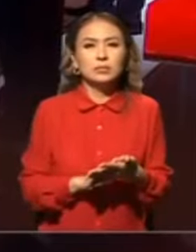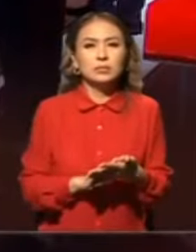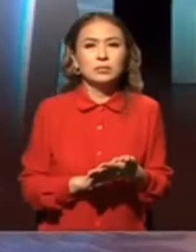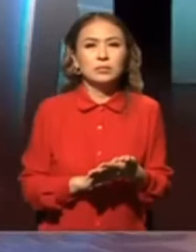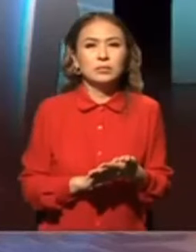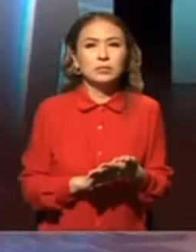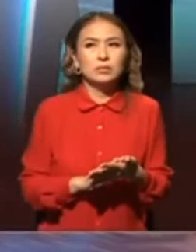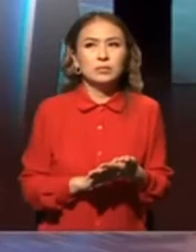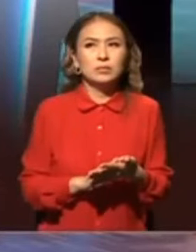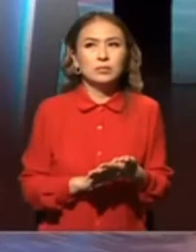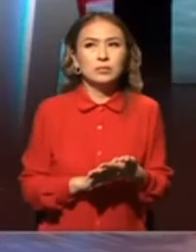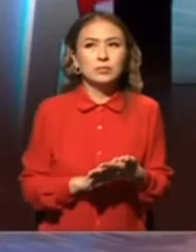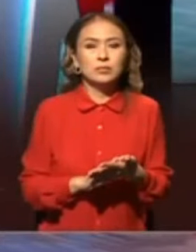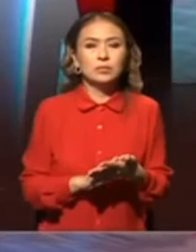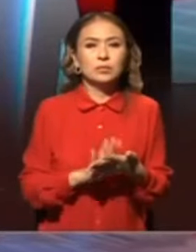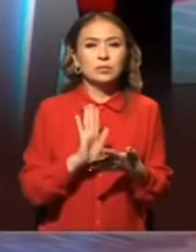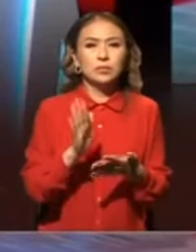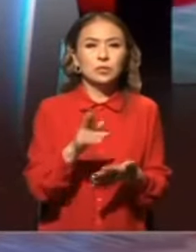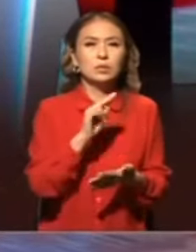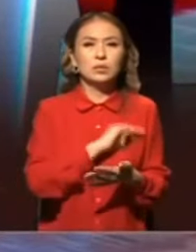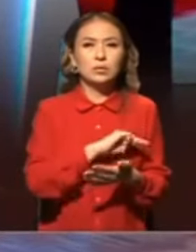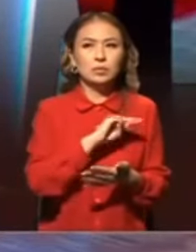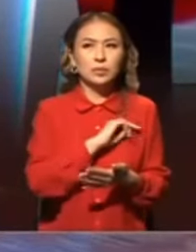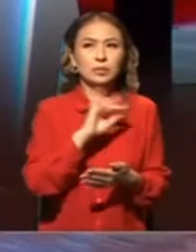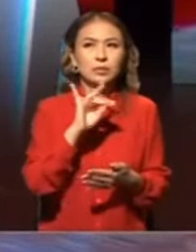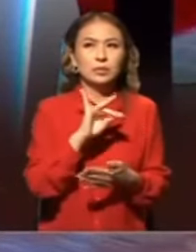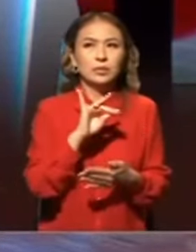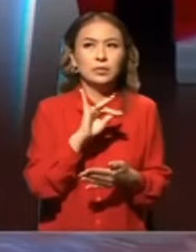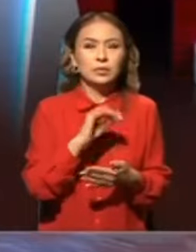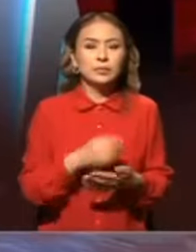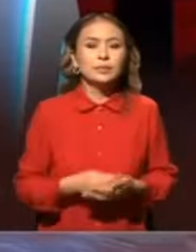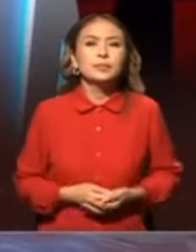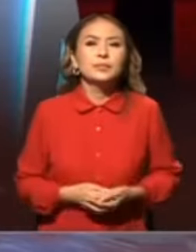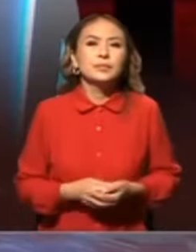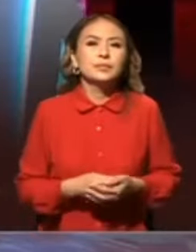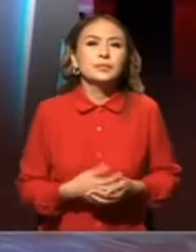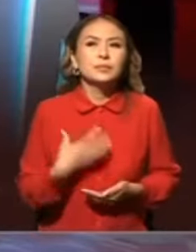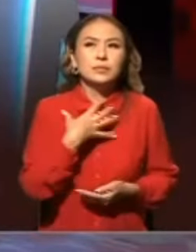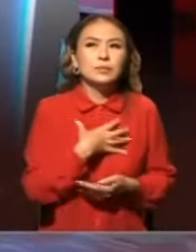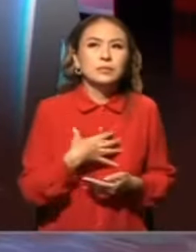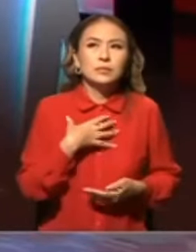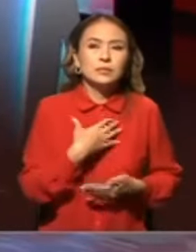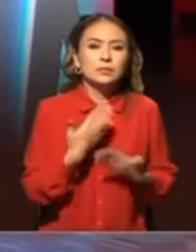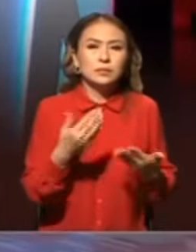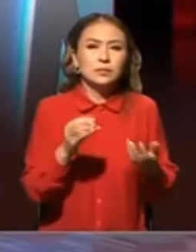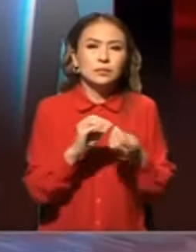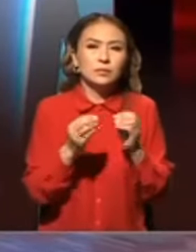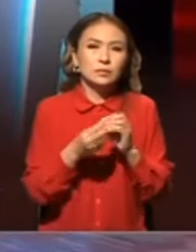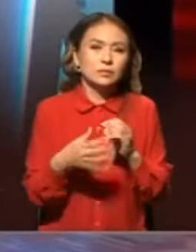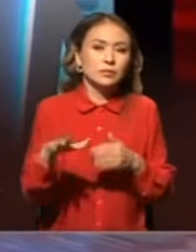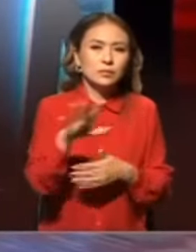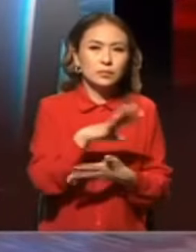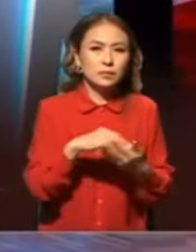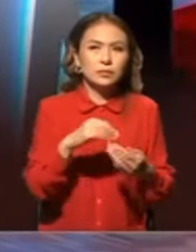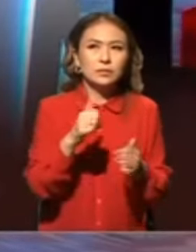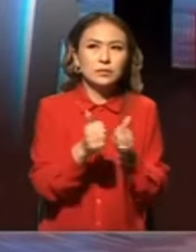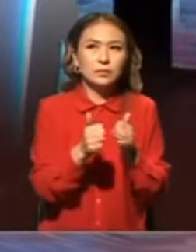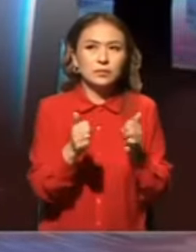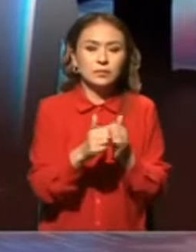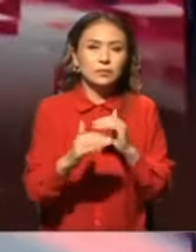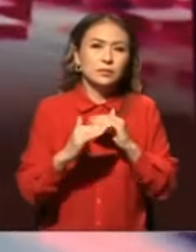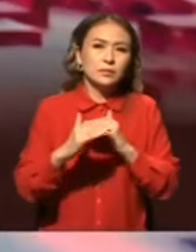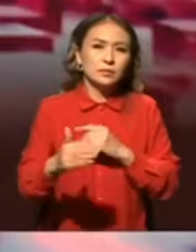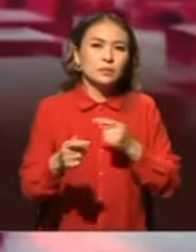одан әрі жаңағы жетілдіріледі. Одан кейін бұл жерде біз негізгі осы мәселенің бәрін айналасында жүретін